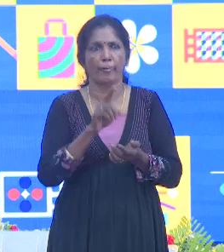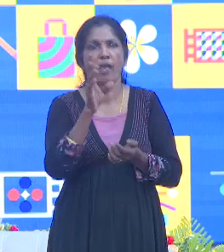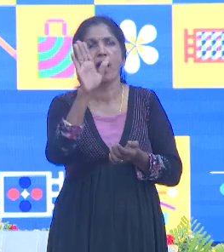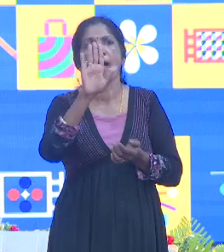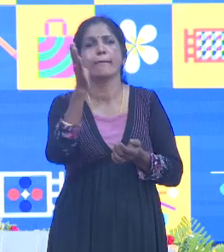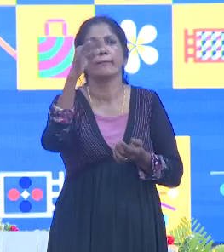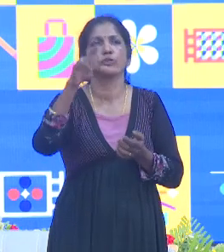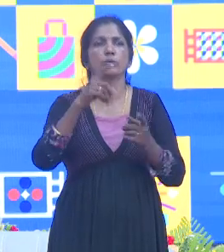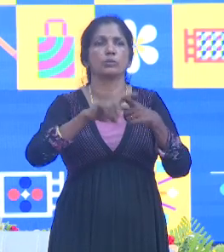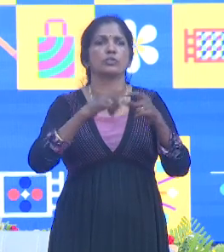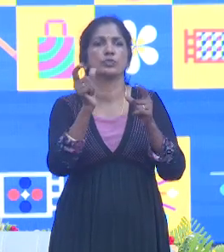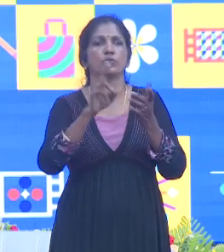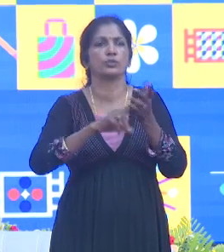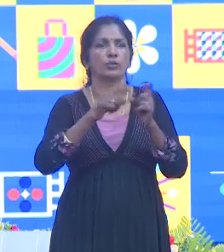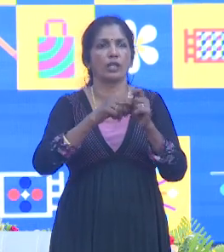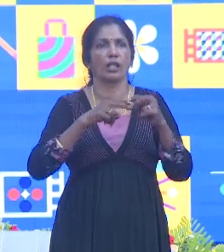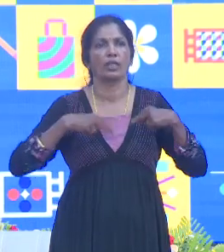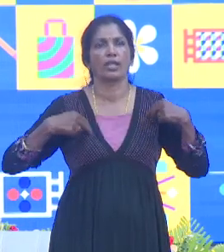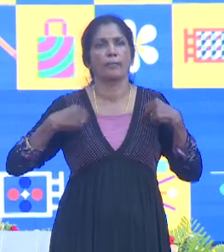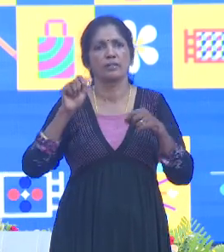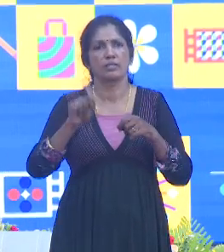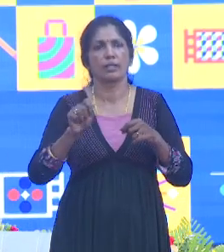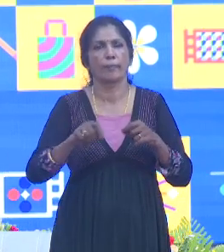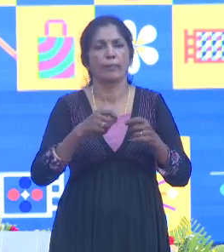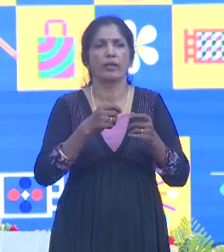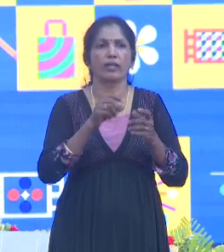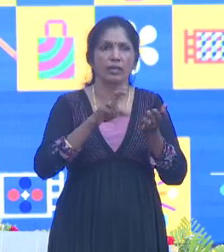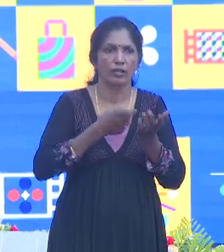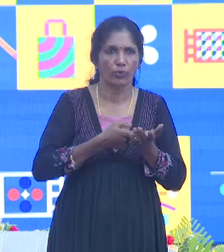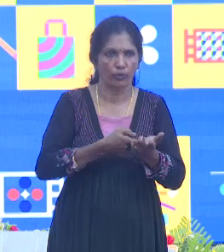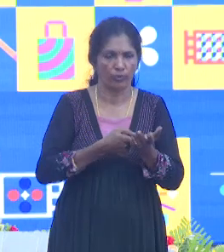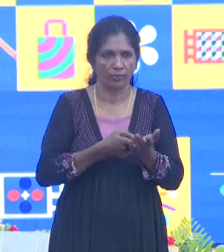59 ജൂൺ മാസത്തിൽ നിയമസഭ പാസ്സാക്കിയ ആ കാർഷിക ബന്ധ നിയമം